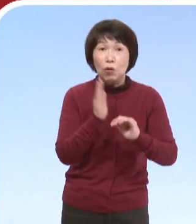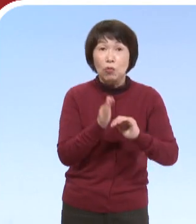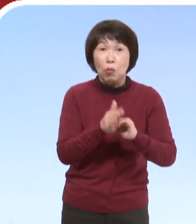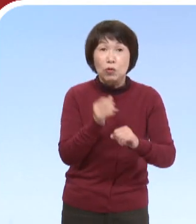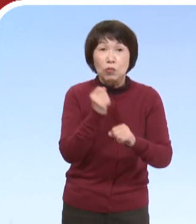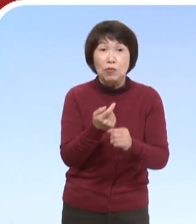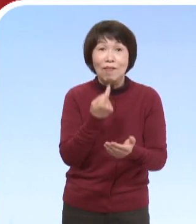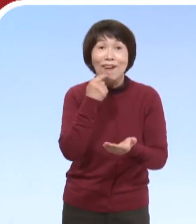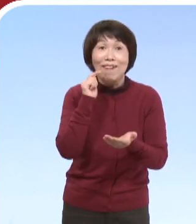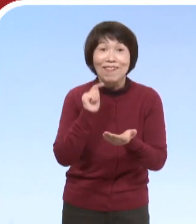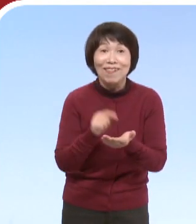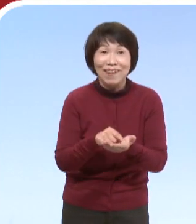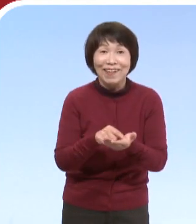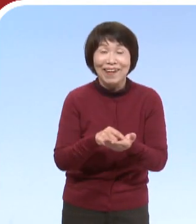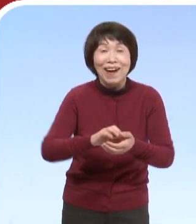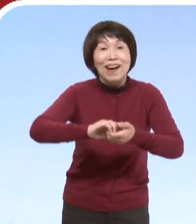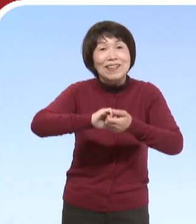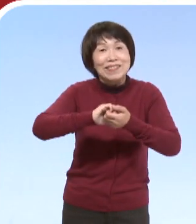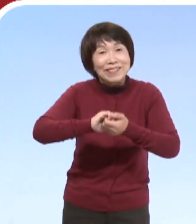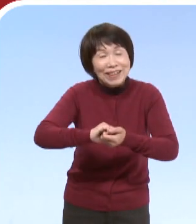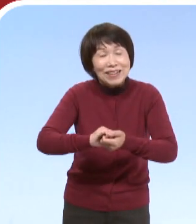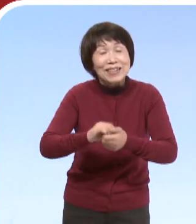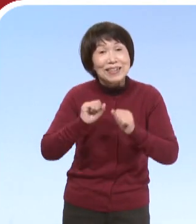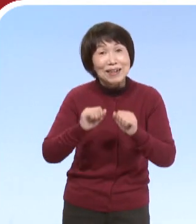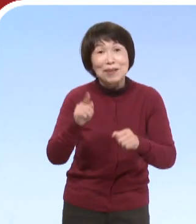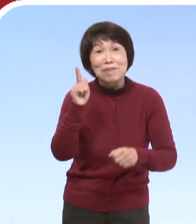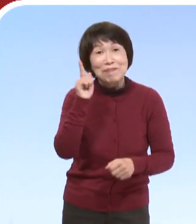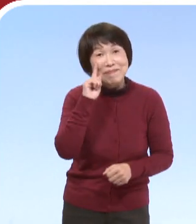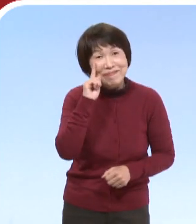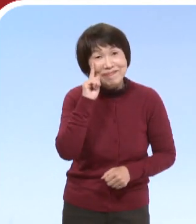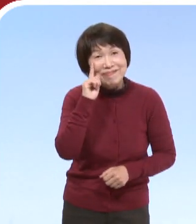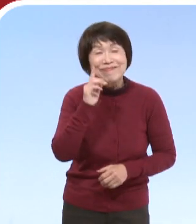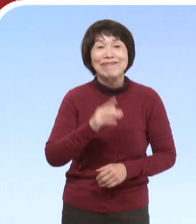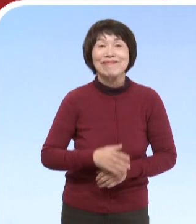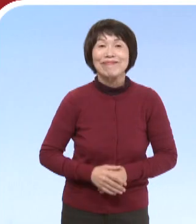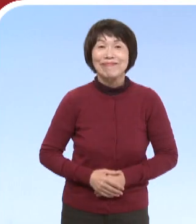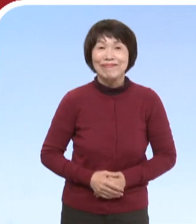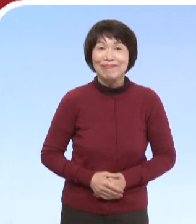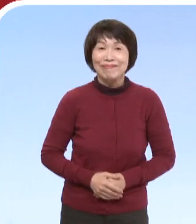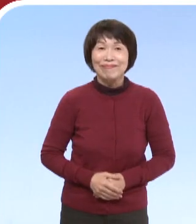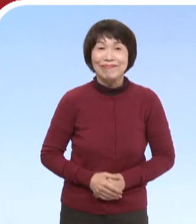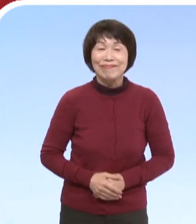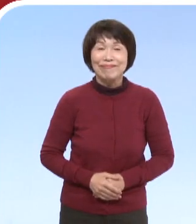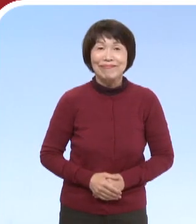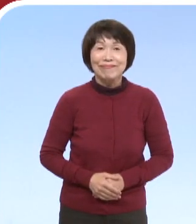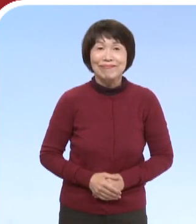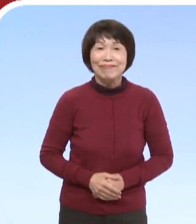めちゃめちゃ簡単に作れちゃうので、 ぜひ試してみてね。